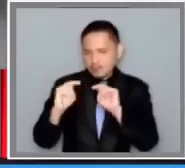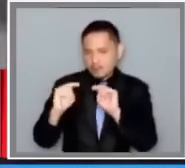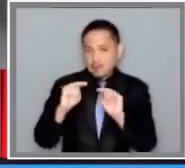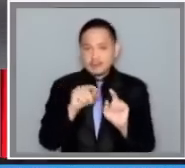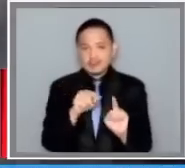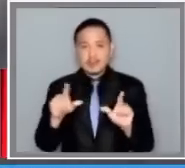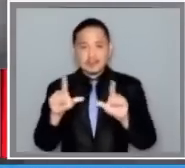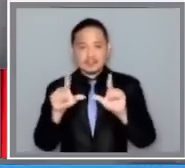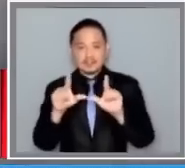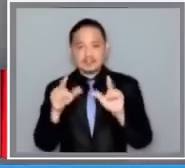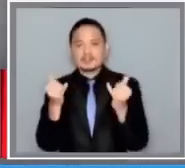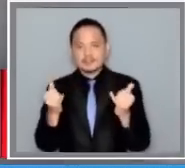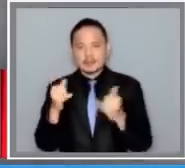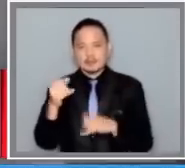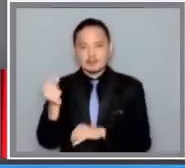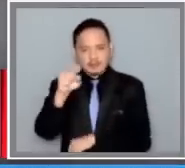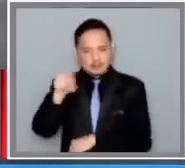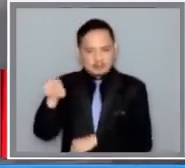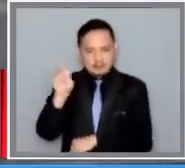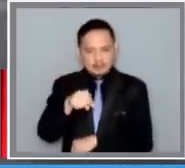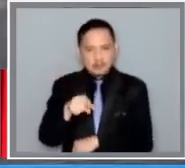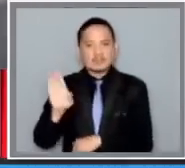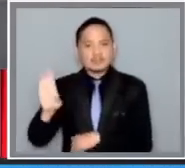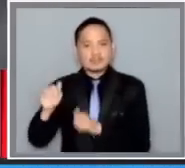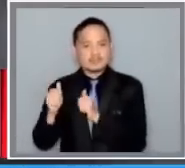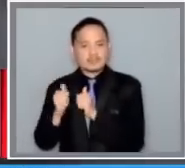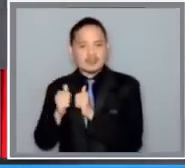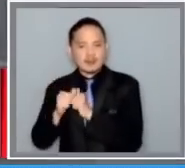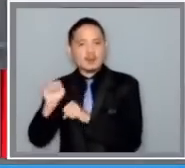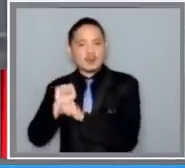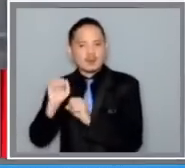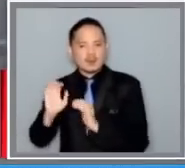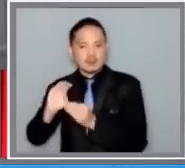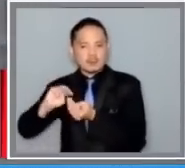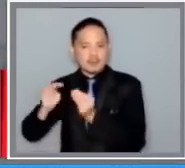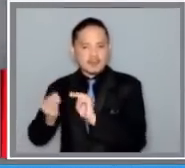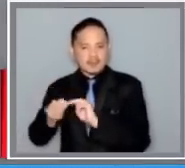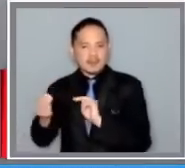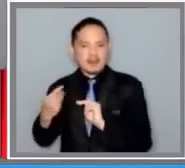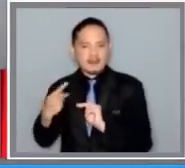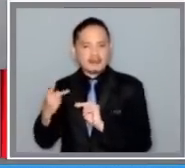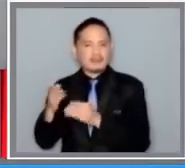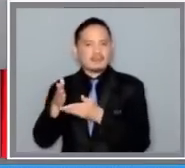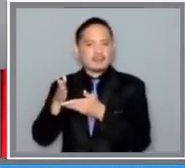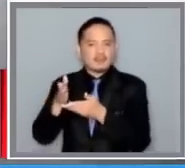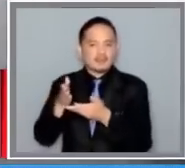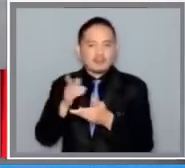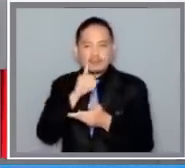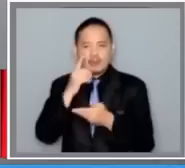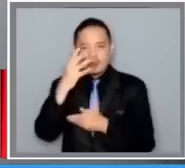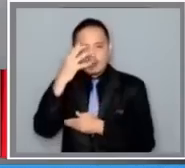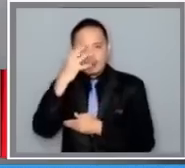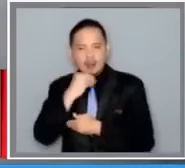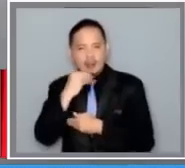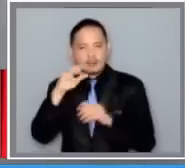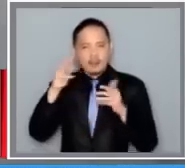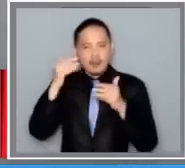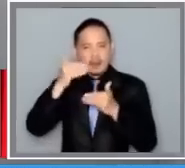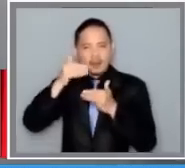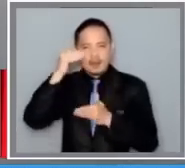sila ng mga kasamahan sa trabaho. At may nilakad daw kaya wala pa raw silang tulog. Sabi roon ni